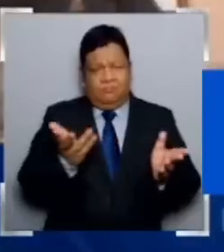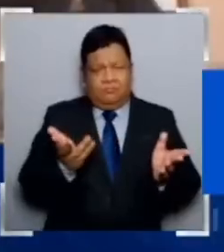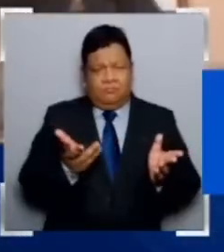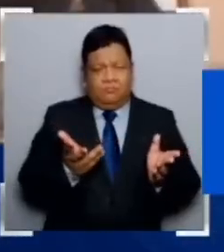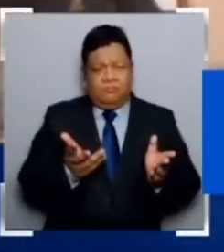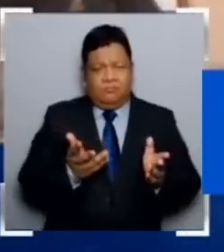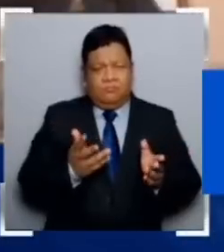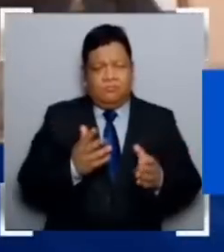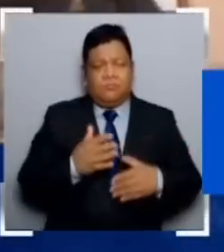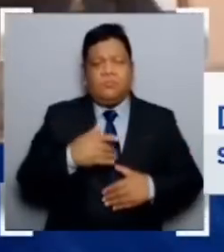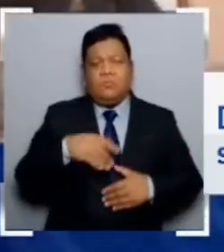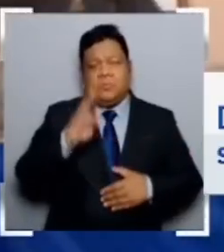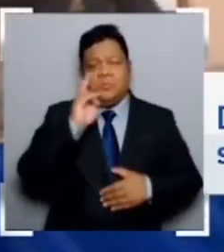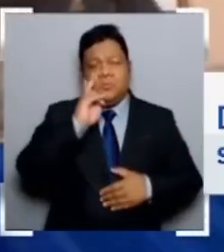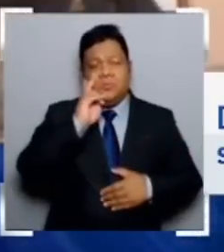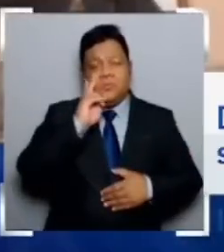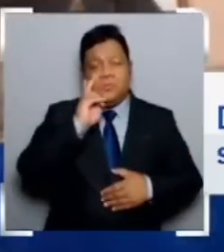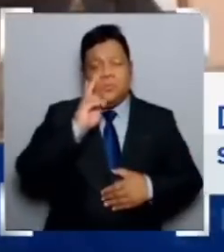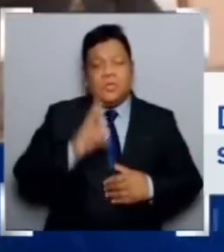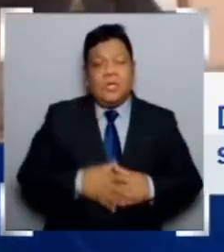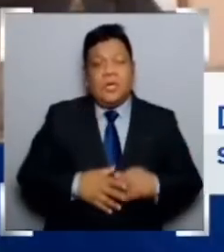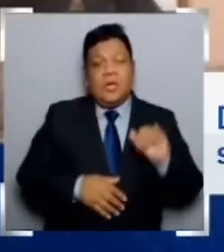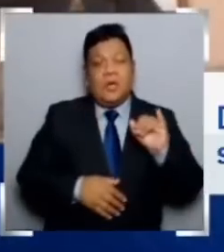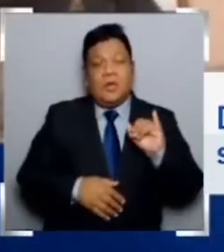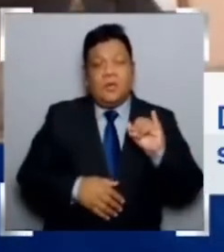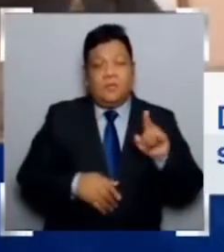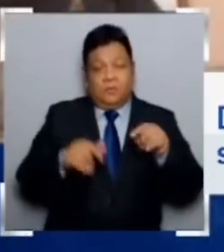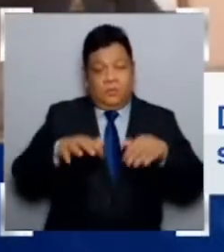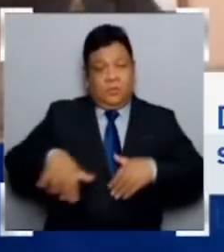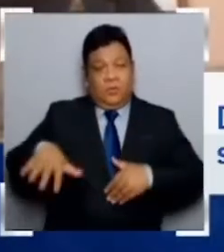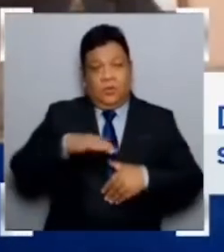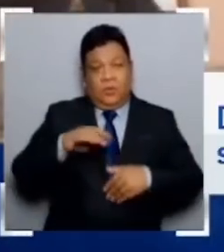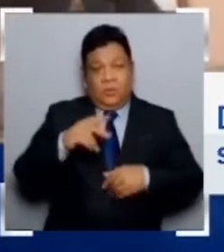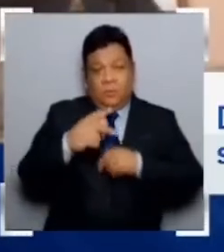will see if they in the province of Cebu